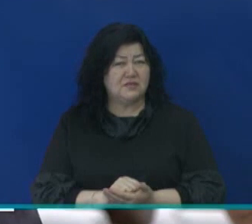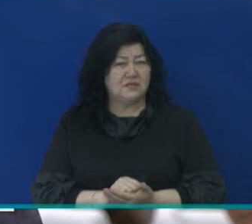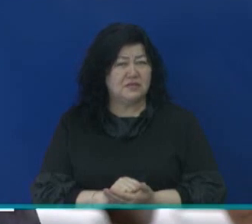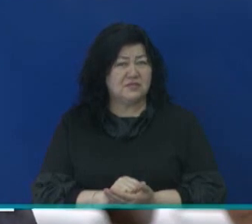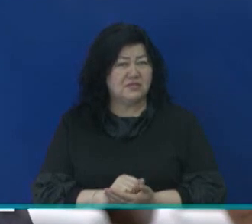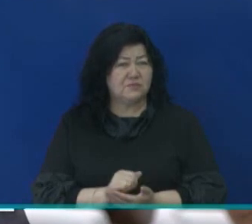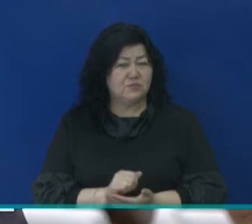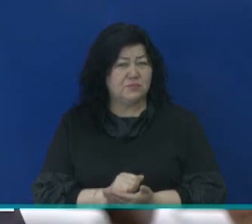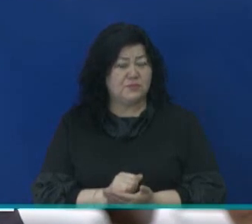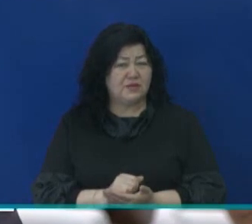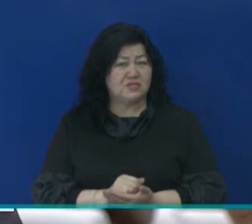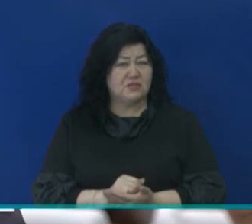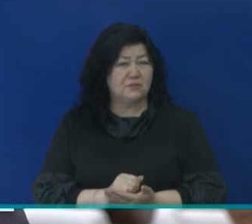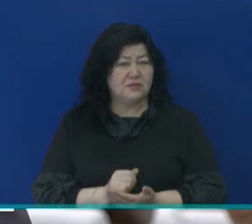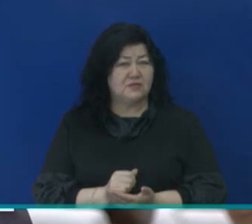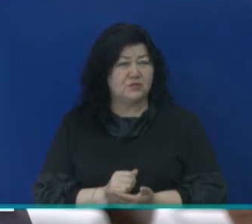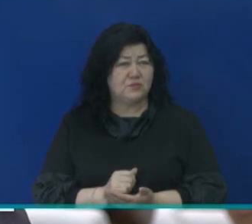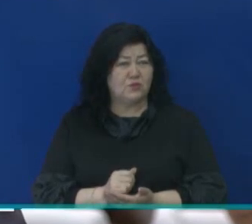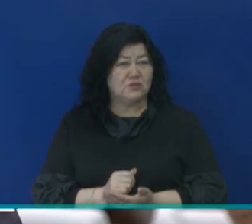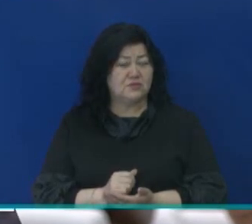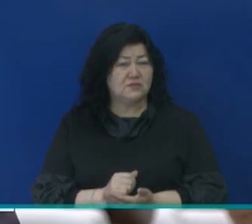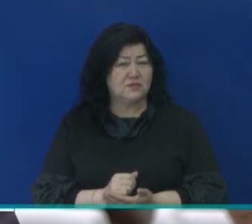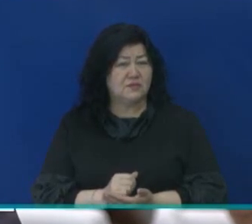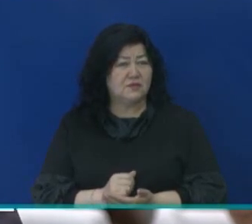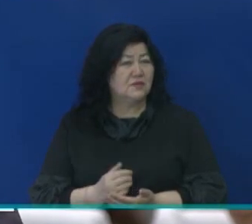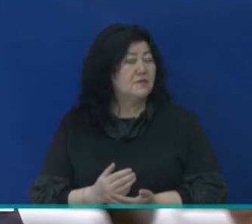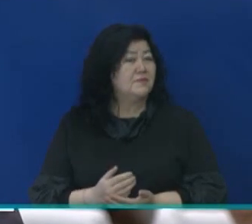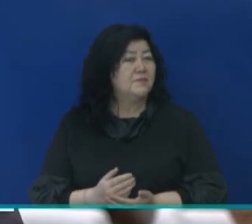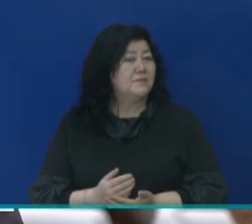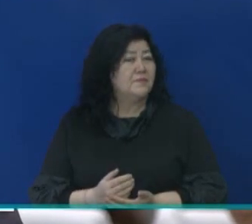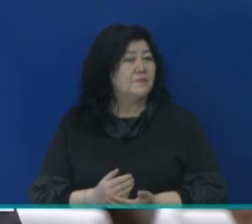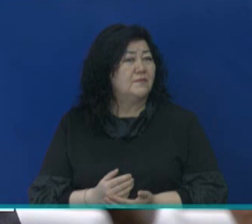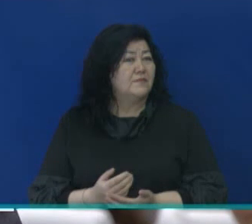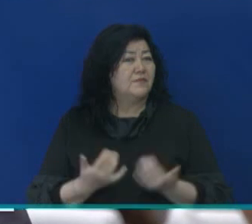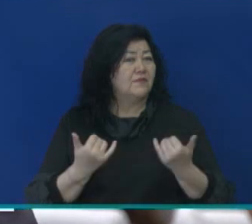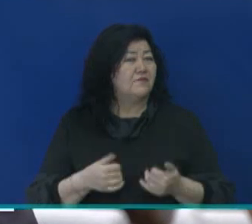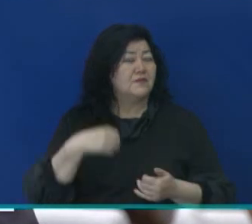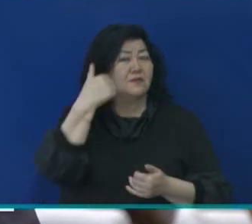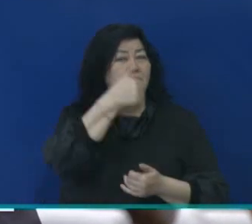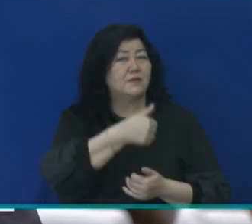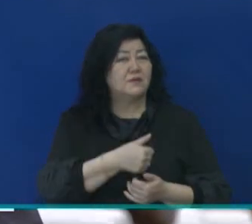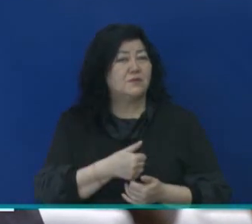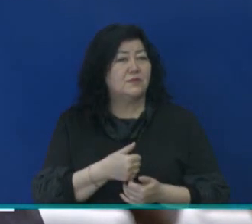апрельский сессияда құжат қаралымды бөлінеді. Биыл